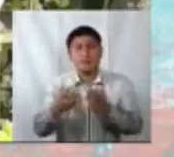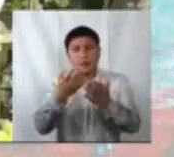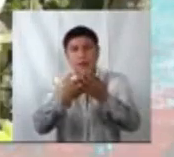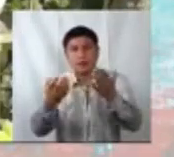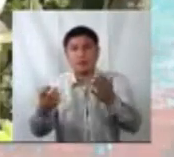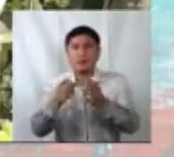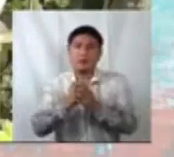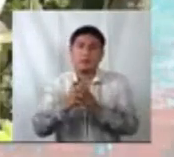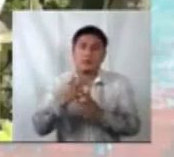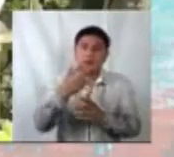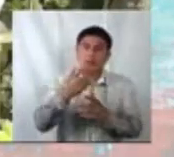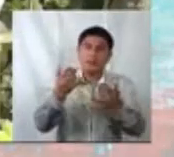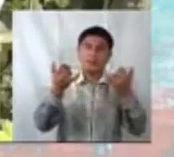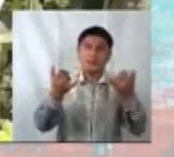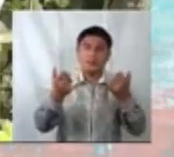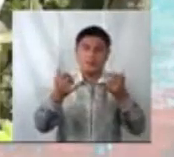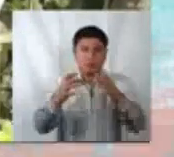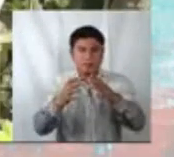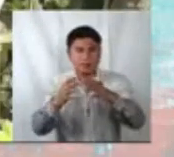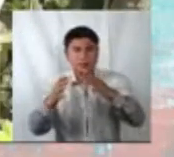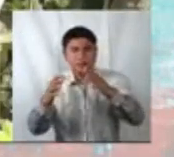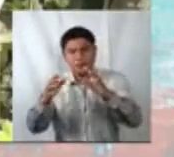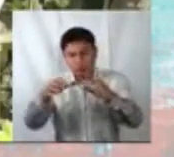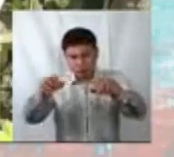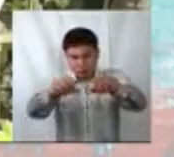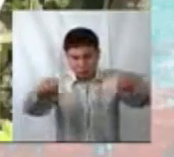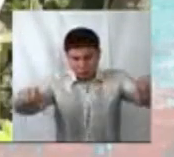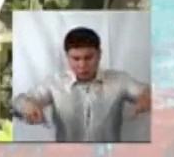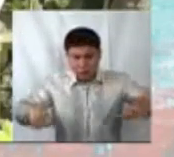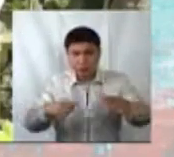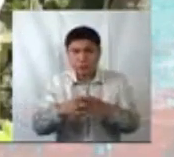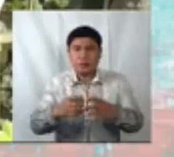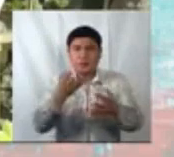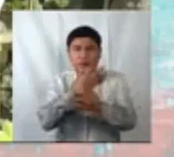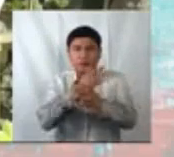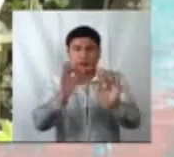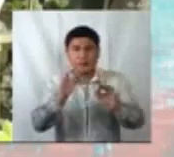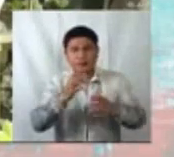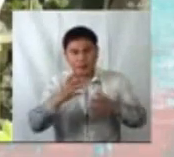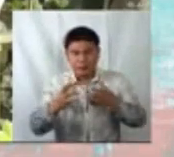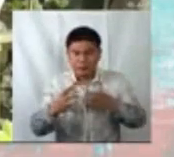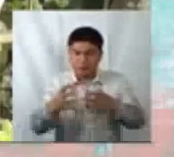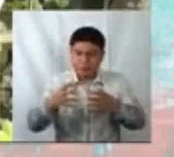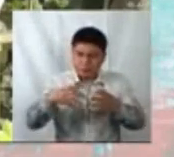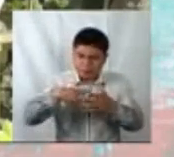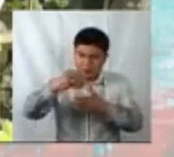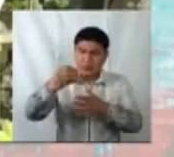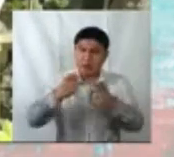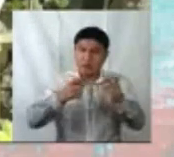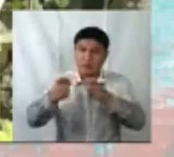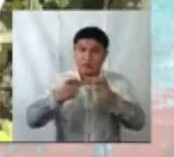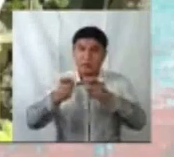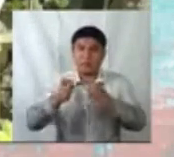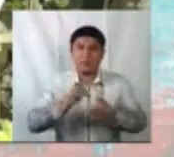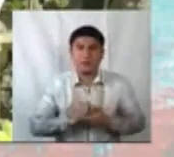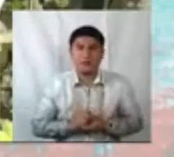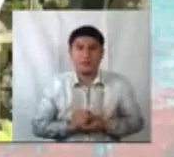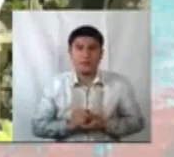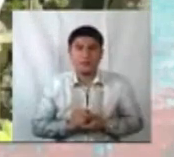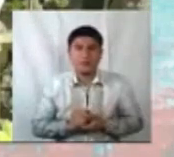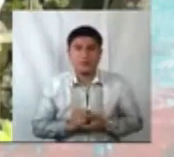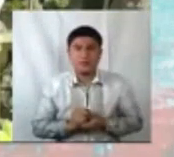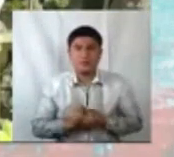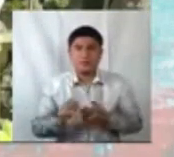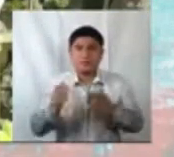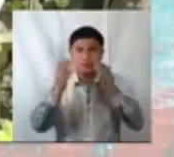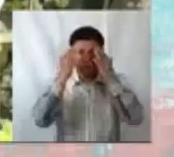state, one of which is sovereignty, freedom from external control. Hindi po ba? Okay. I don't have any notes on this.